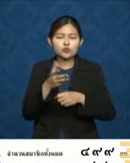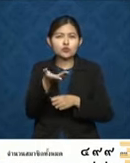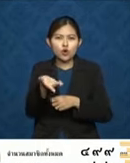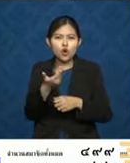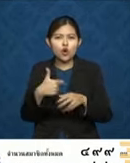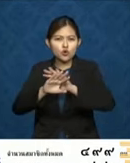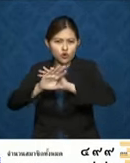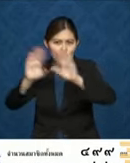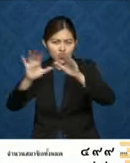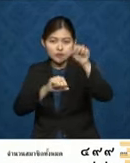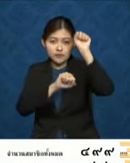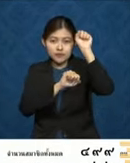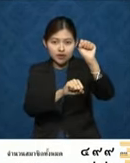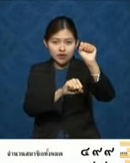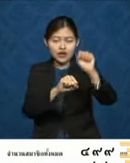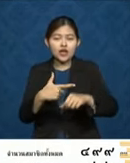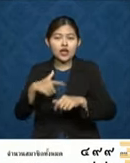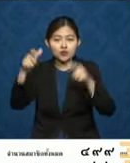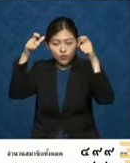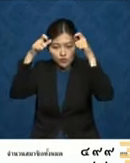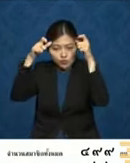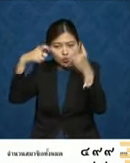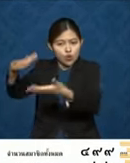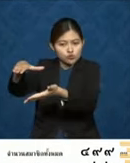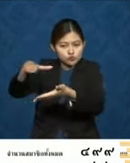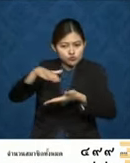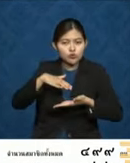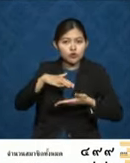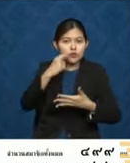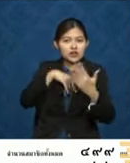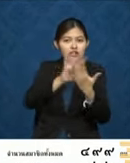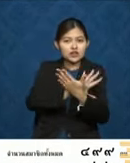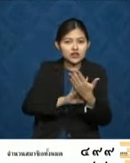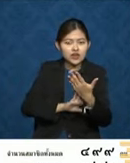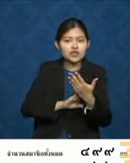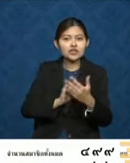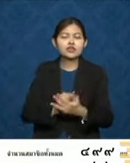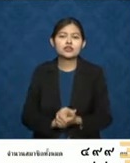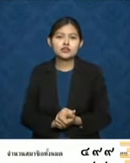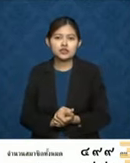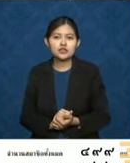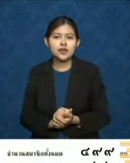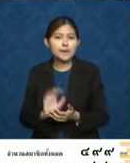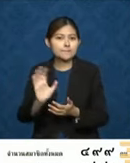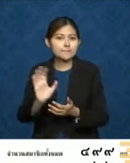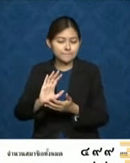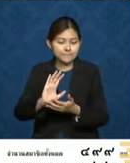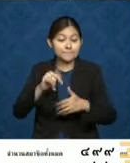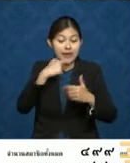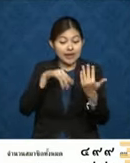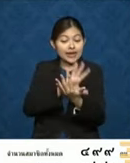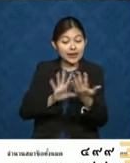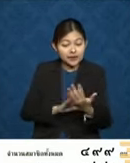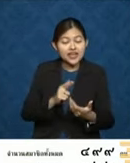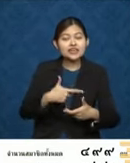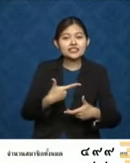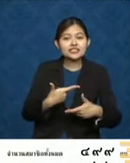ยกเลิกการประกาศการดำเข้าหัวบือนะครับเพื่อให้การค้าชายแดนเหมือนกันนะครับจะได้กลับมาคึคักอีกครั้งหนึ่ง